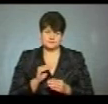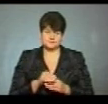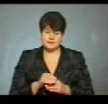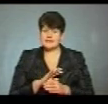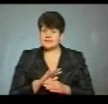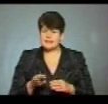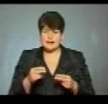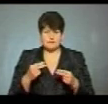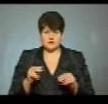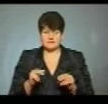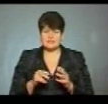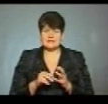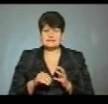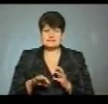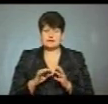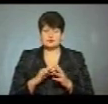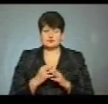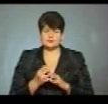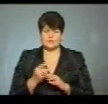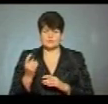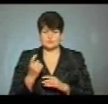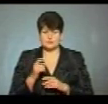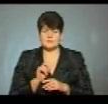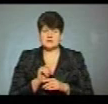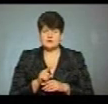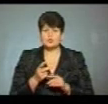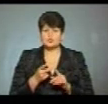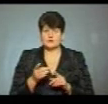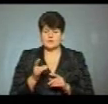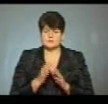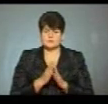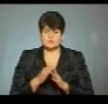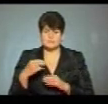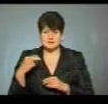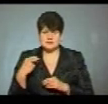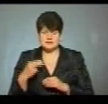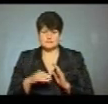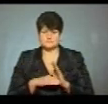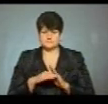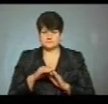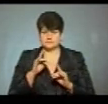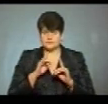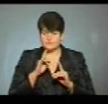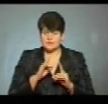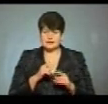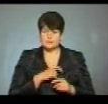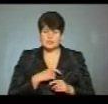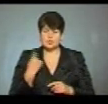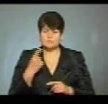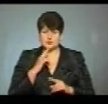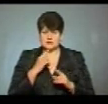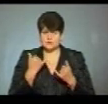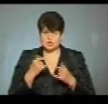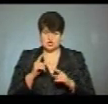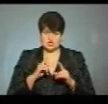Не продавати землю сільськогосподарського призначення вдруге закликали президента та парламент депутати облради на сьогоднішній